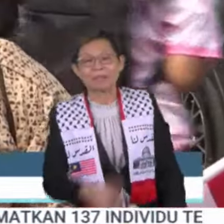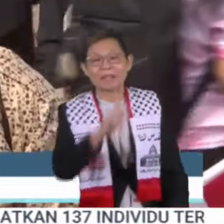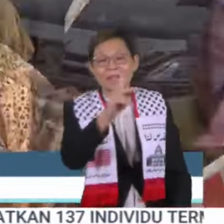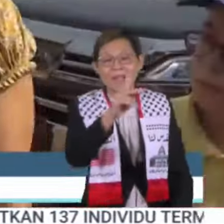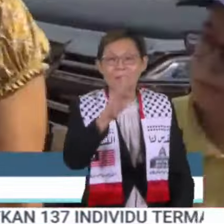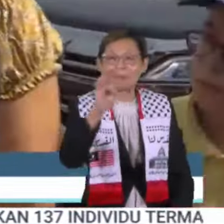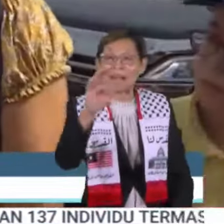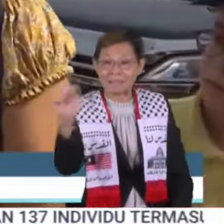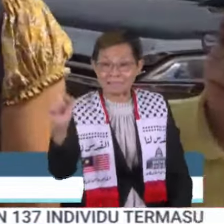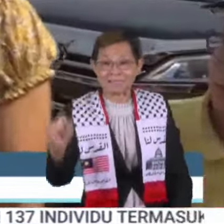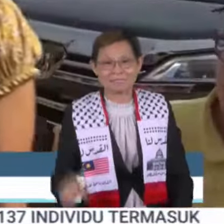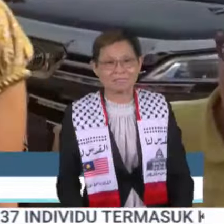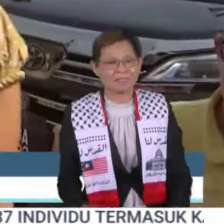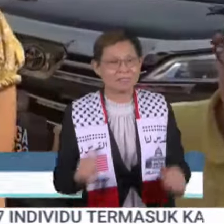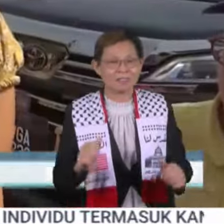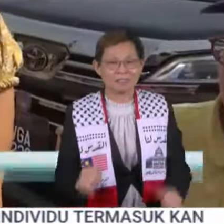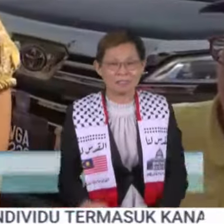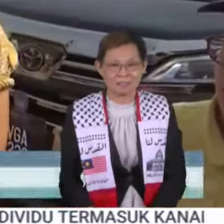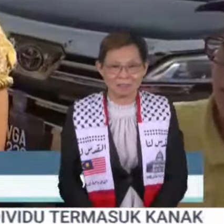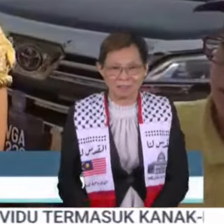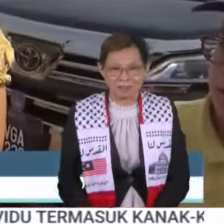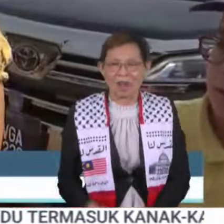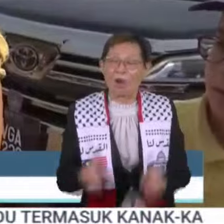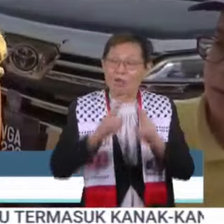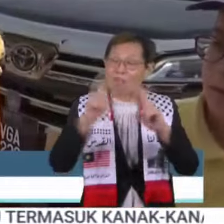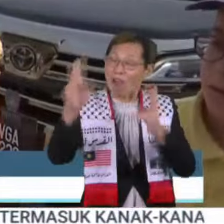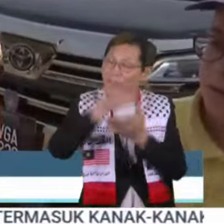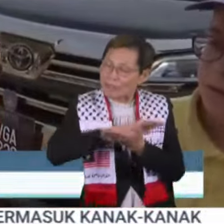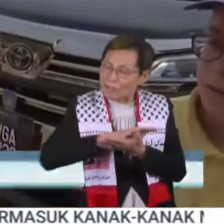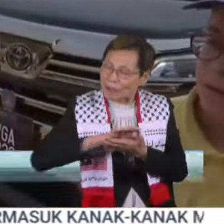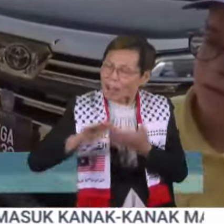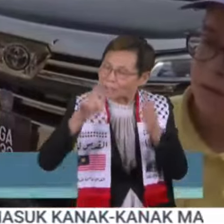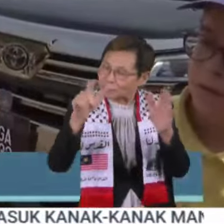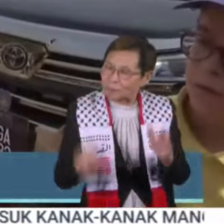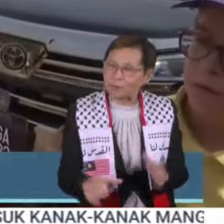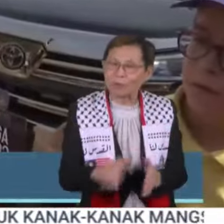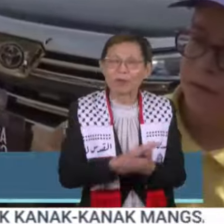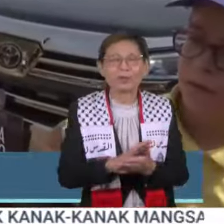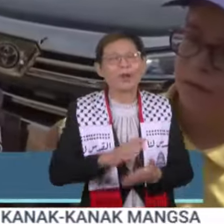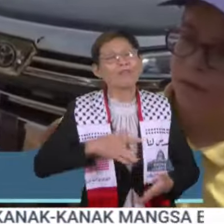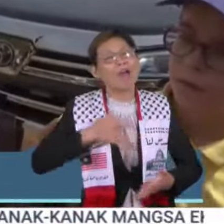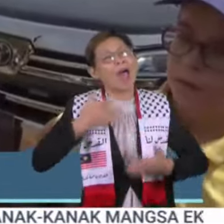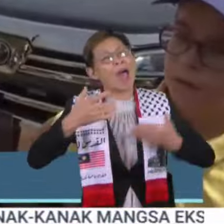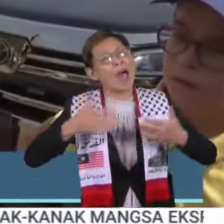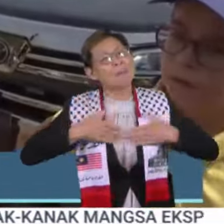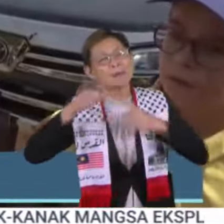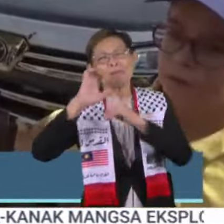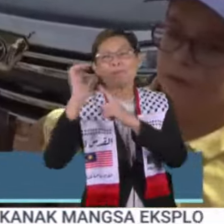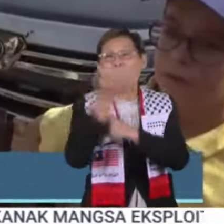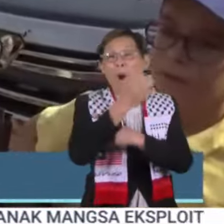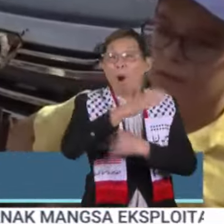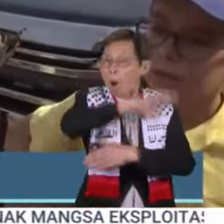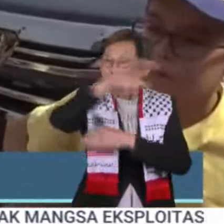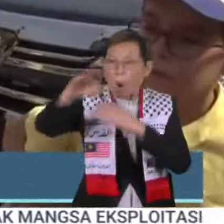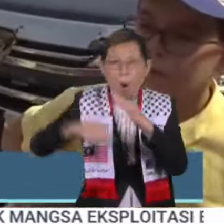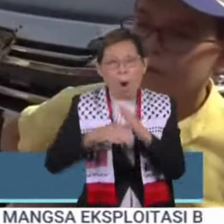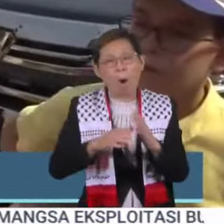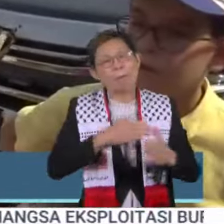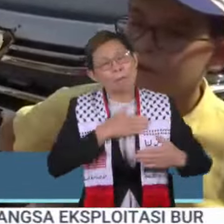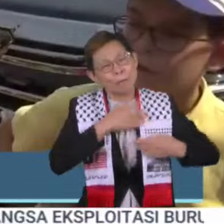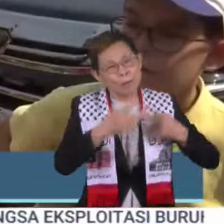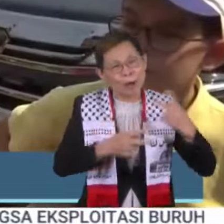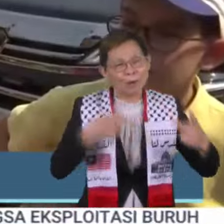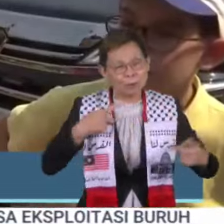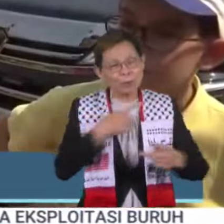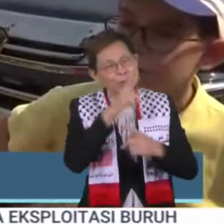KBS. Ah, it's very great, very nice people, very warm atmosphere. Everyone is kind to each other and